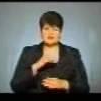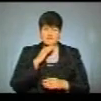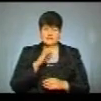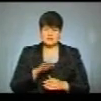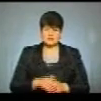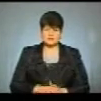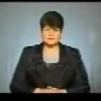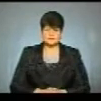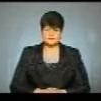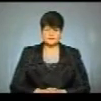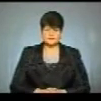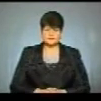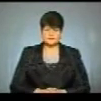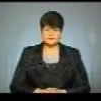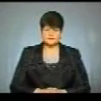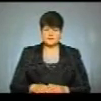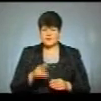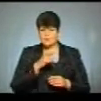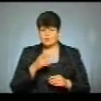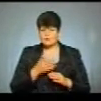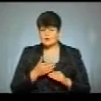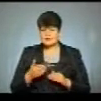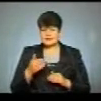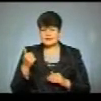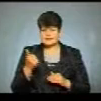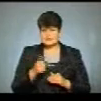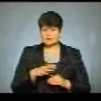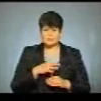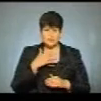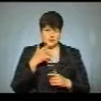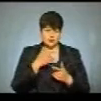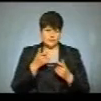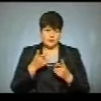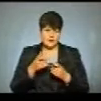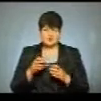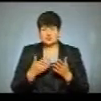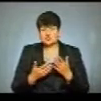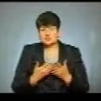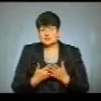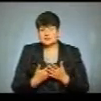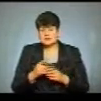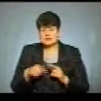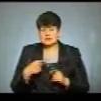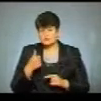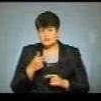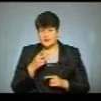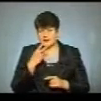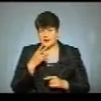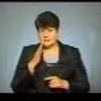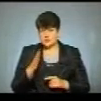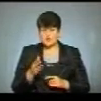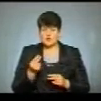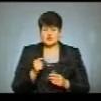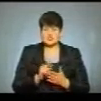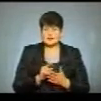сказав прем'єр. Протягом останніх тижнів було багато інформації про те, що ніби в наступному році не передбачаються гроші